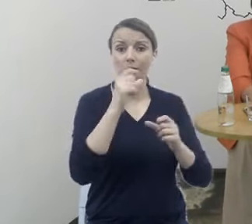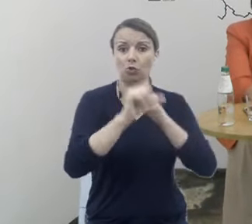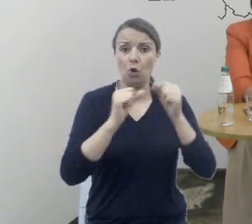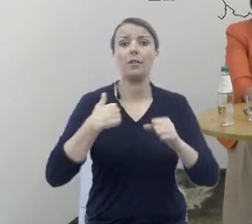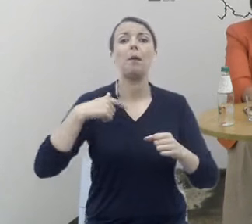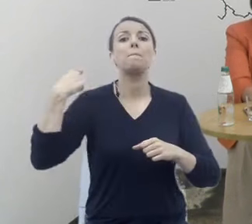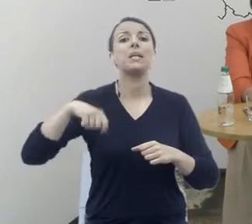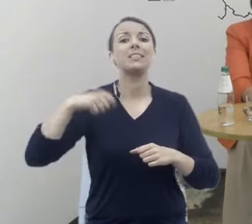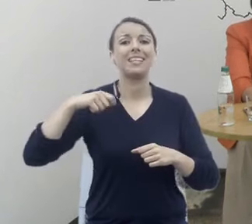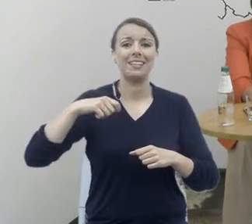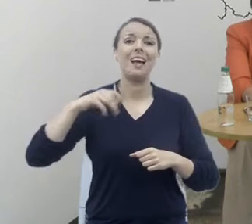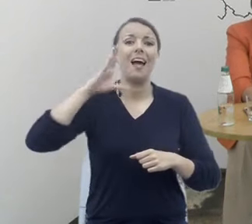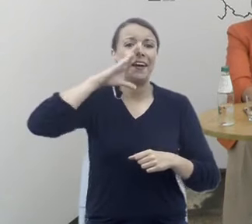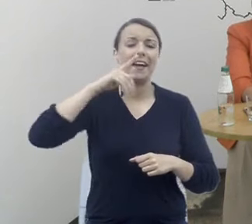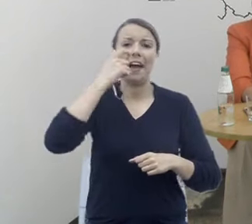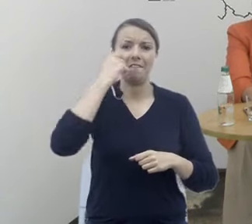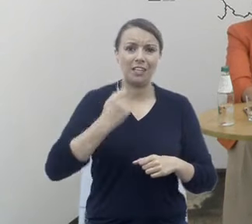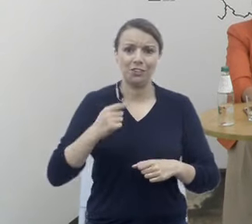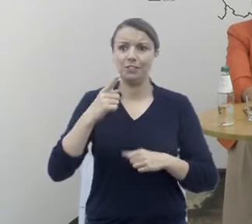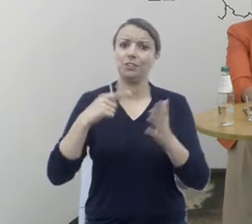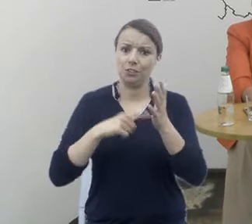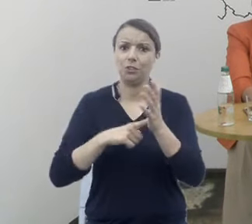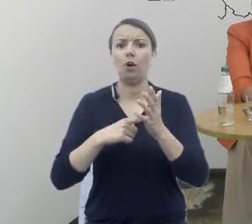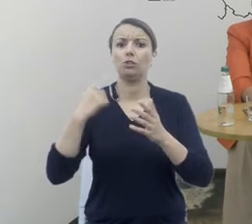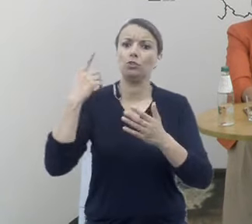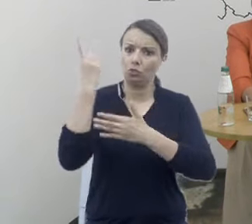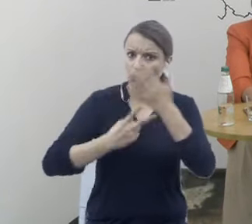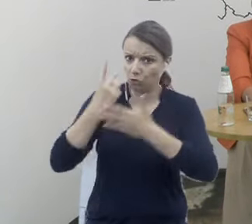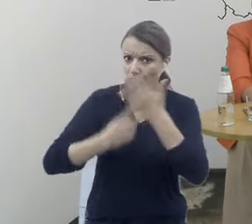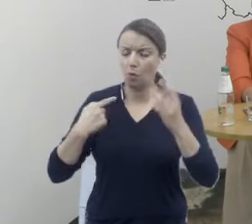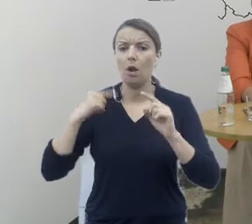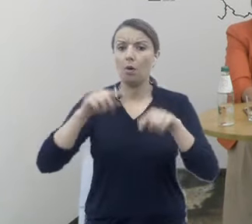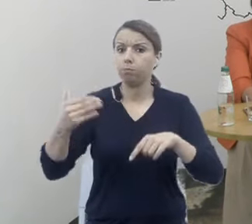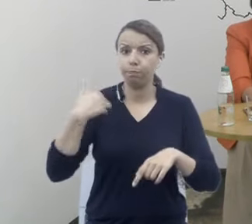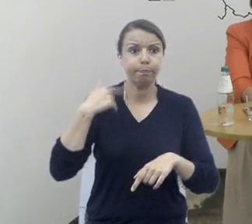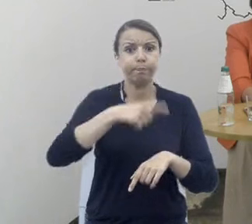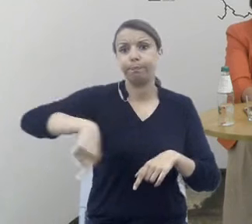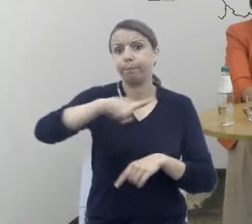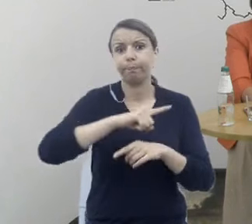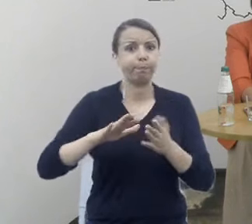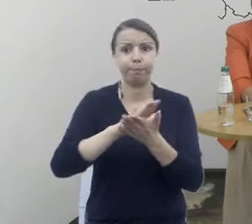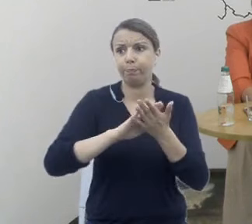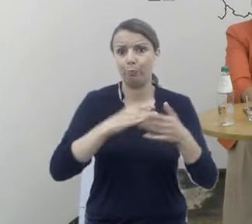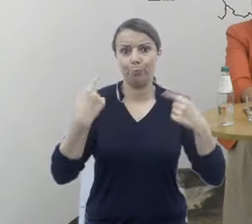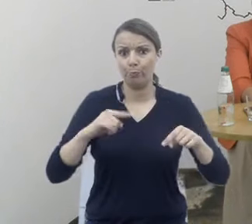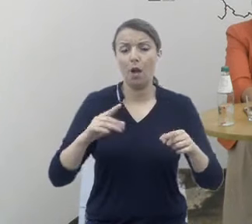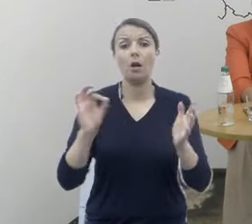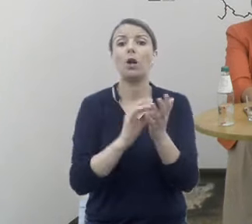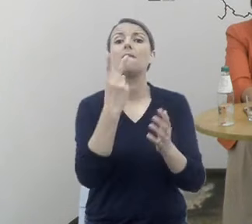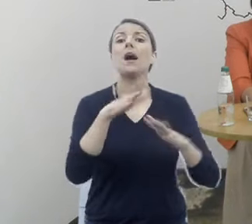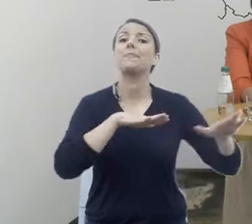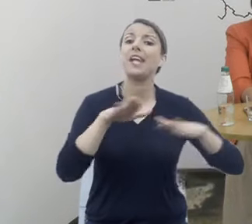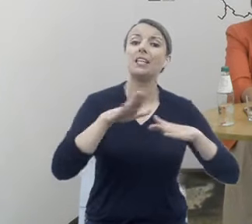było nikogo. Wszyscy otwierali tylko okna i w dwóch miejscach puszczono tak głośno jakąś muzykę,